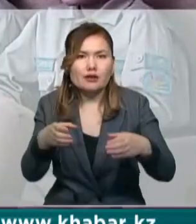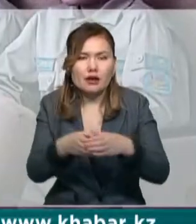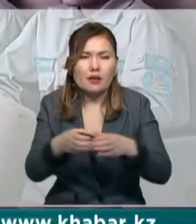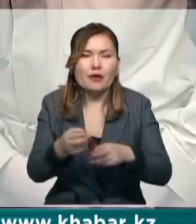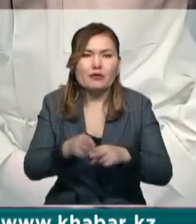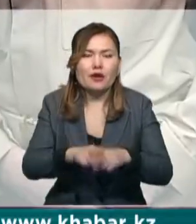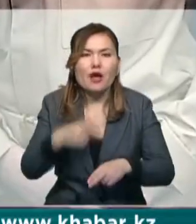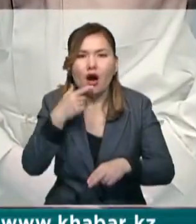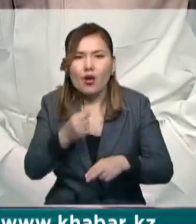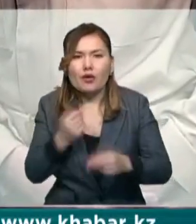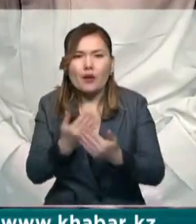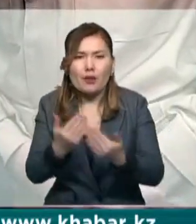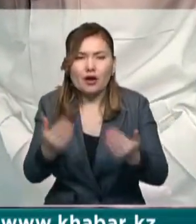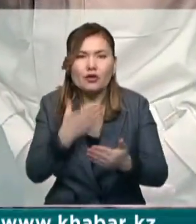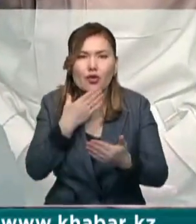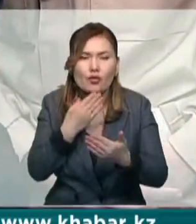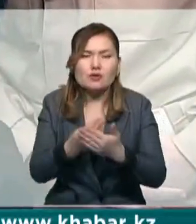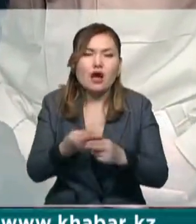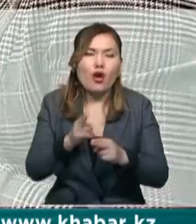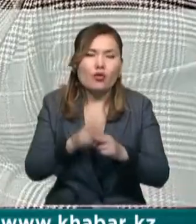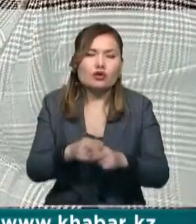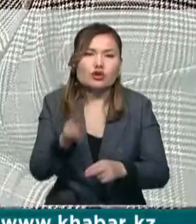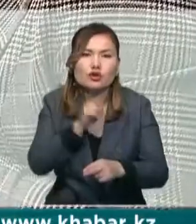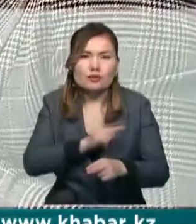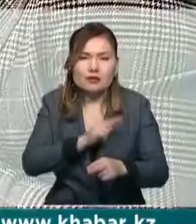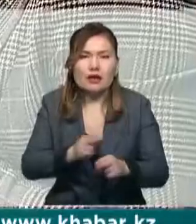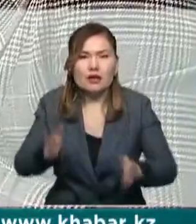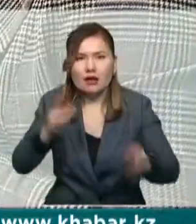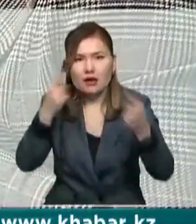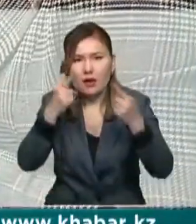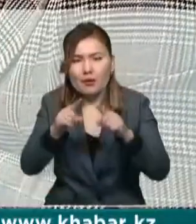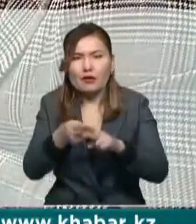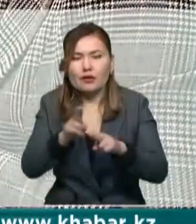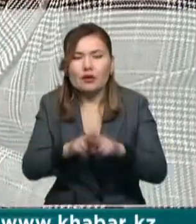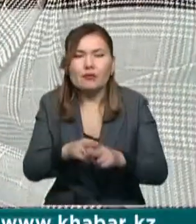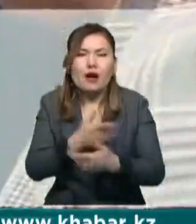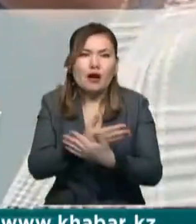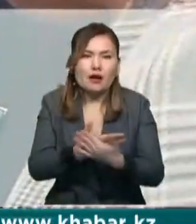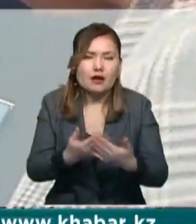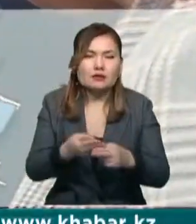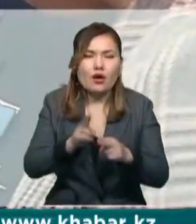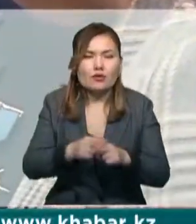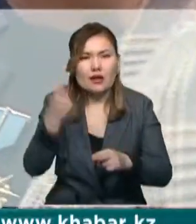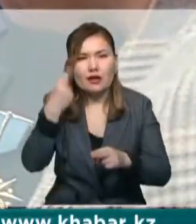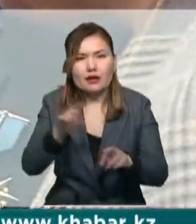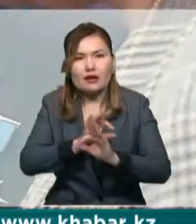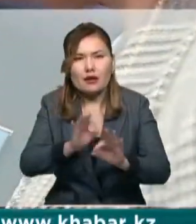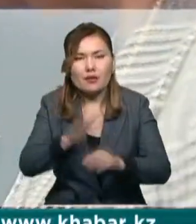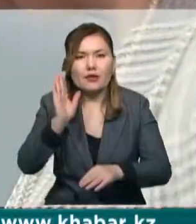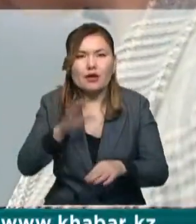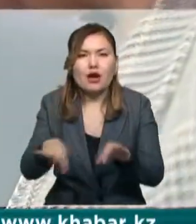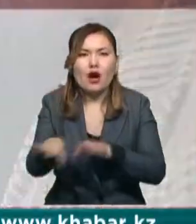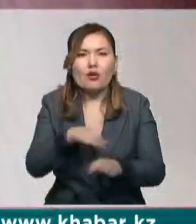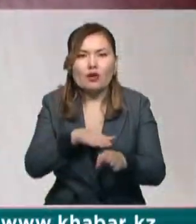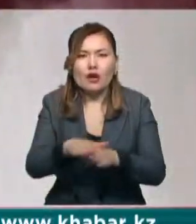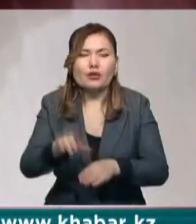смарт сарбаз атты көрмеде өз туындыларын таныстырып, робототехника саласындағы соңғы жетістіктермен бөлісті. Алдағы уақытта жоба